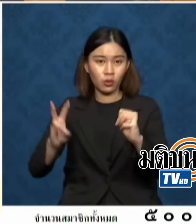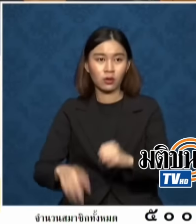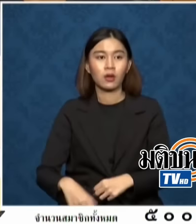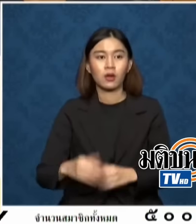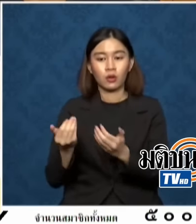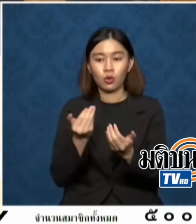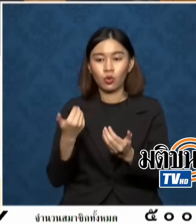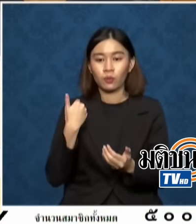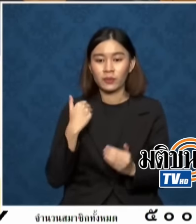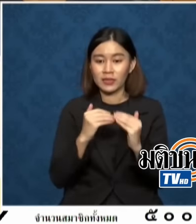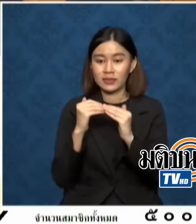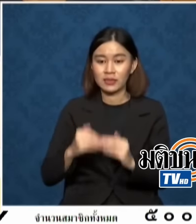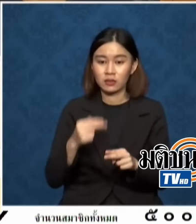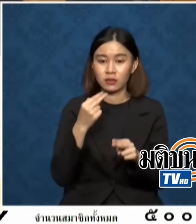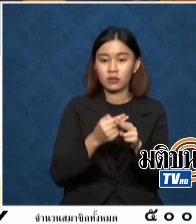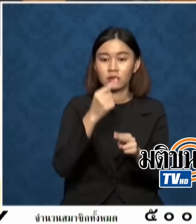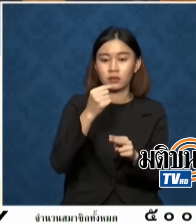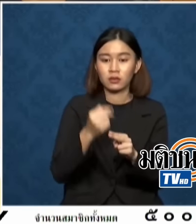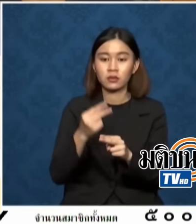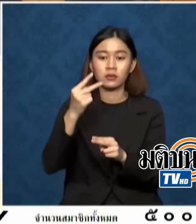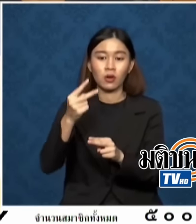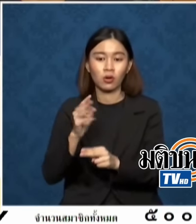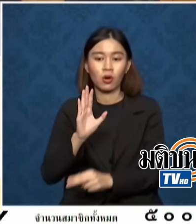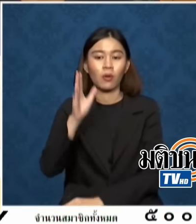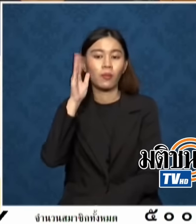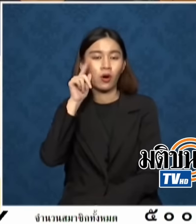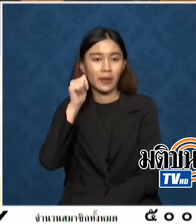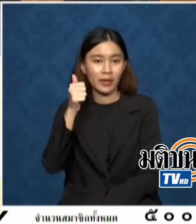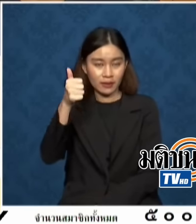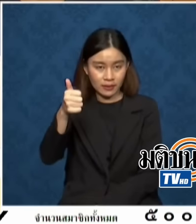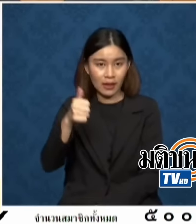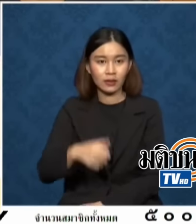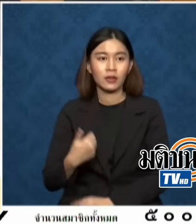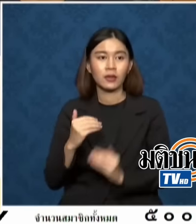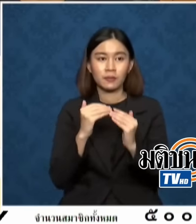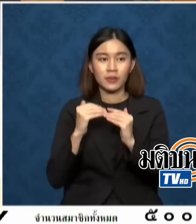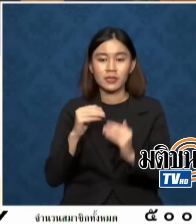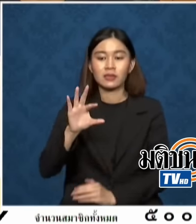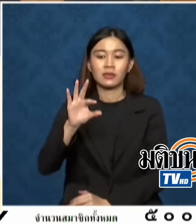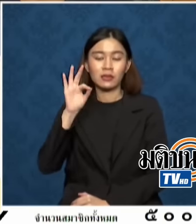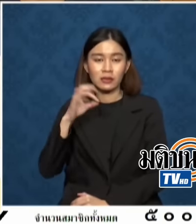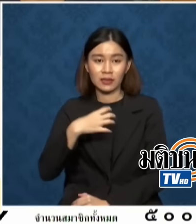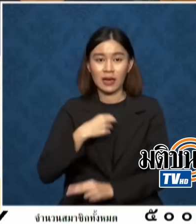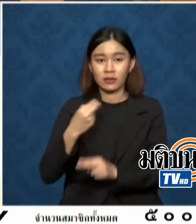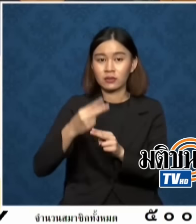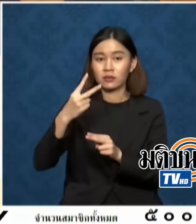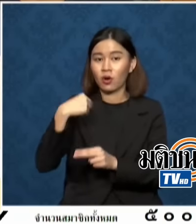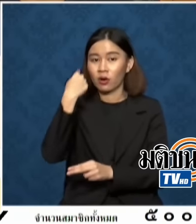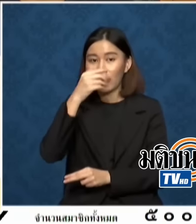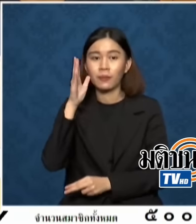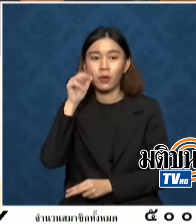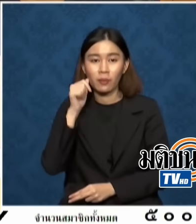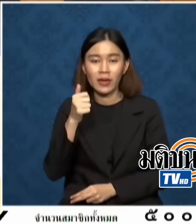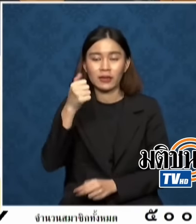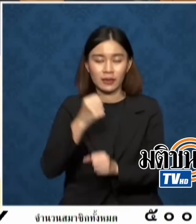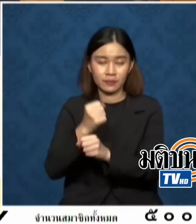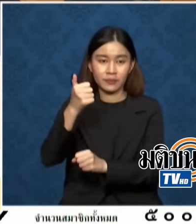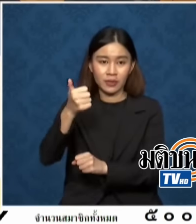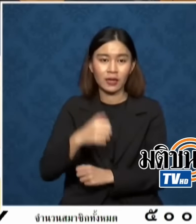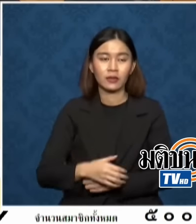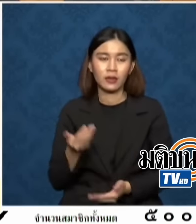สกุลของบิดามารดานะครับซึ่งก็มีสิทธิ์ที่จะเลือกใช้นามสกุลนะครับได้อยู่แล้